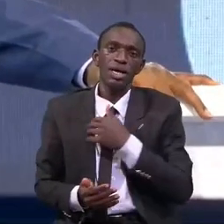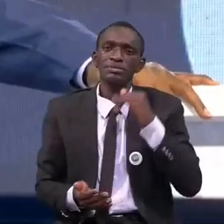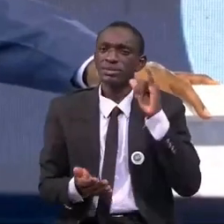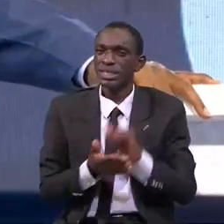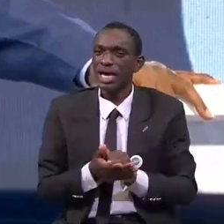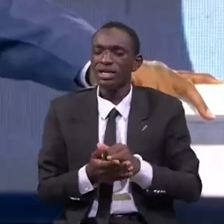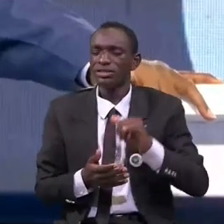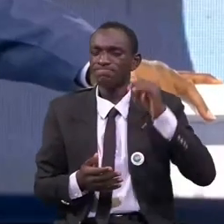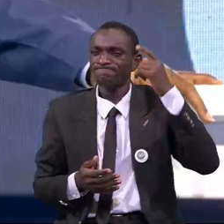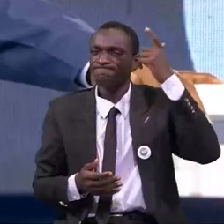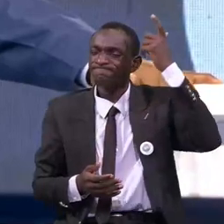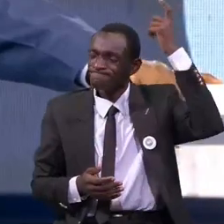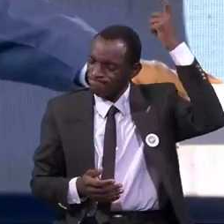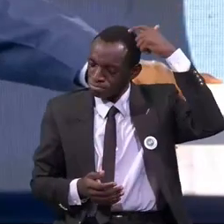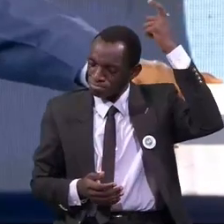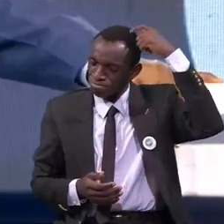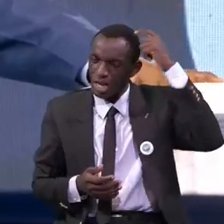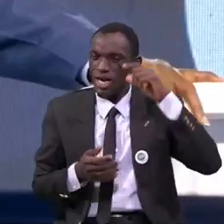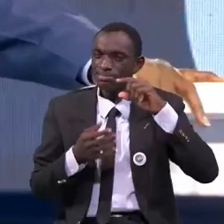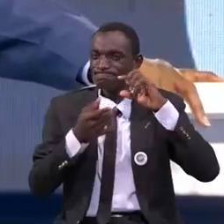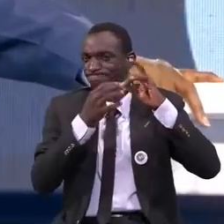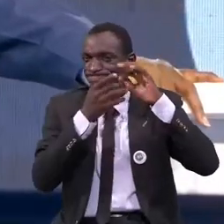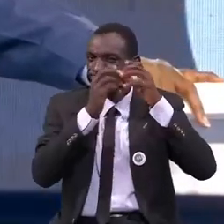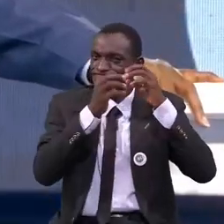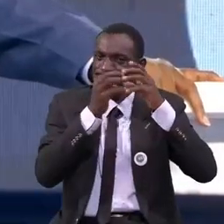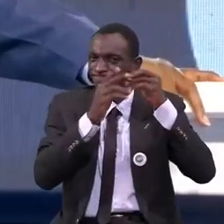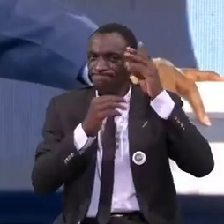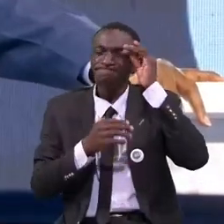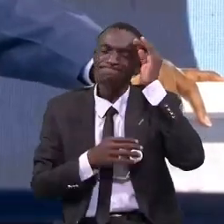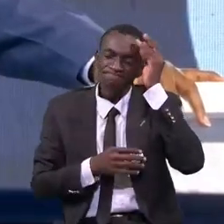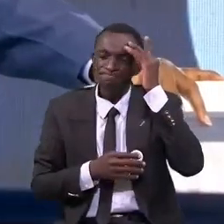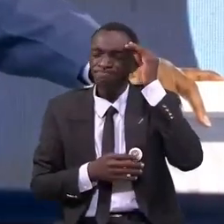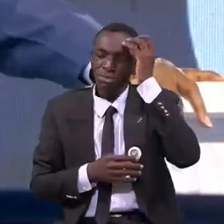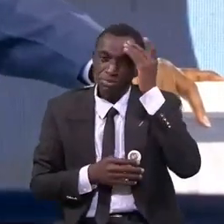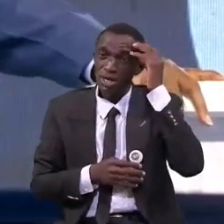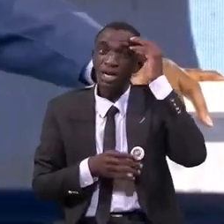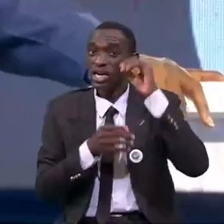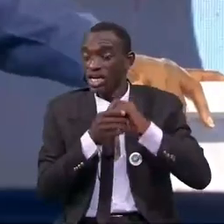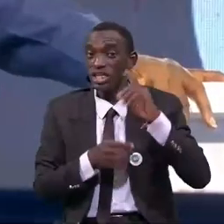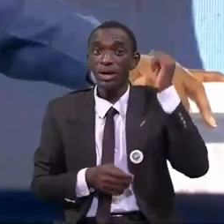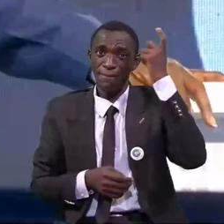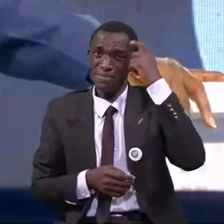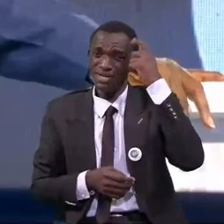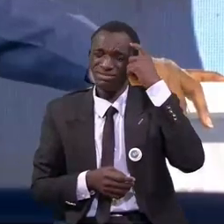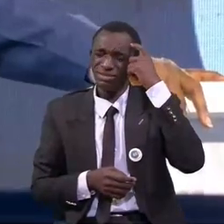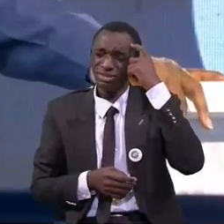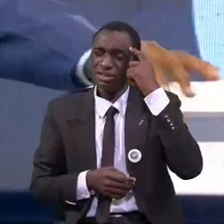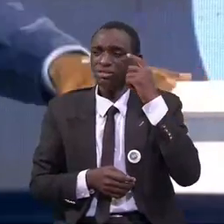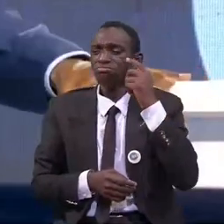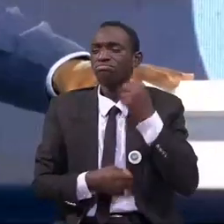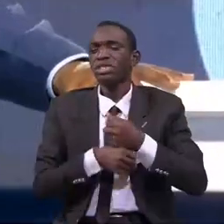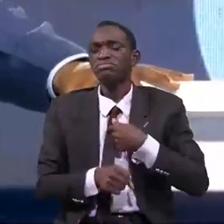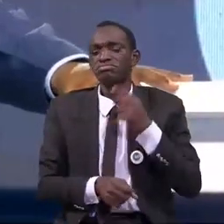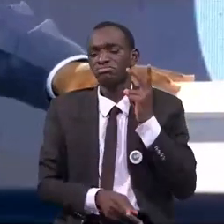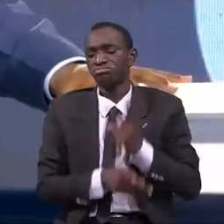relevé et cette partiej dans votre cerveau qui vous a